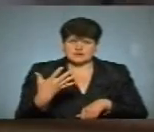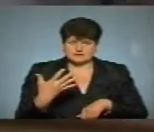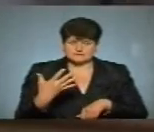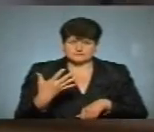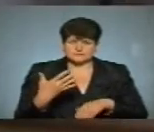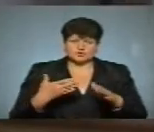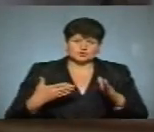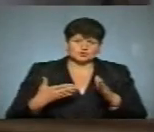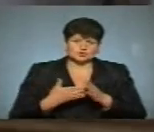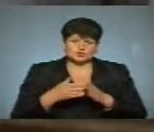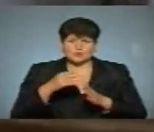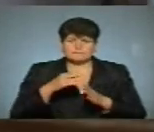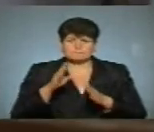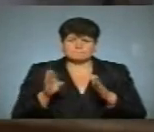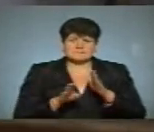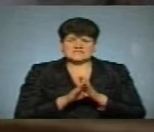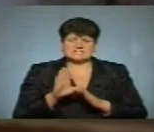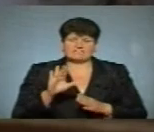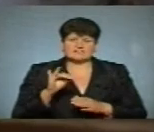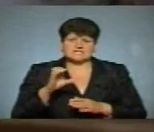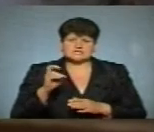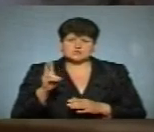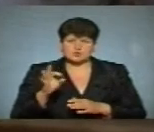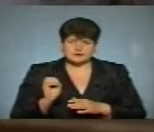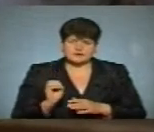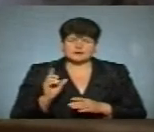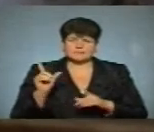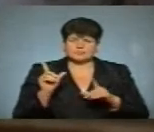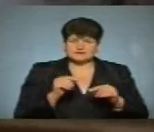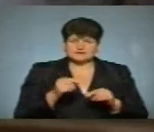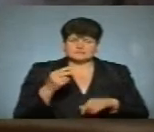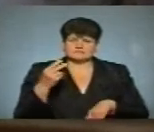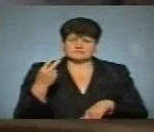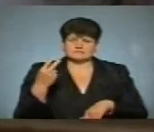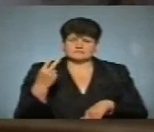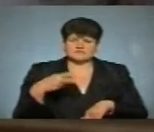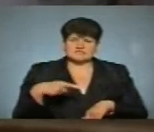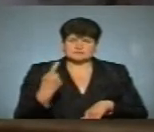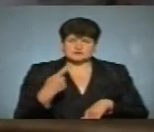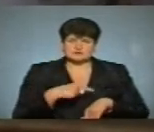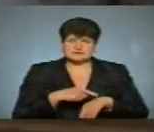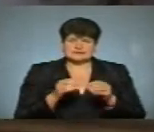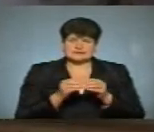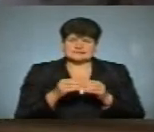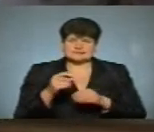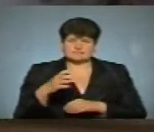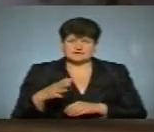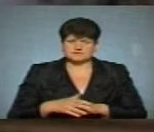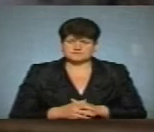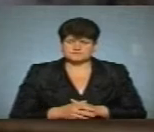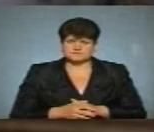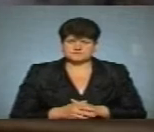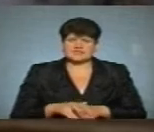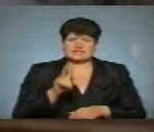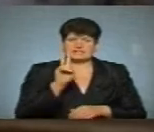20:45, до станції Підвисоке, Тернопіль-Підвисоке, який відправиться о 21 годині 10 хвилин.